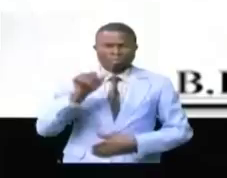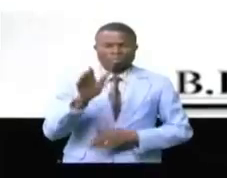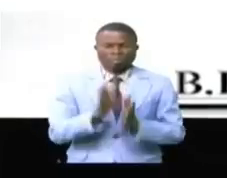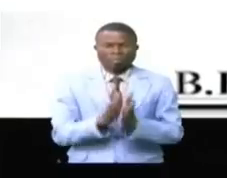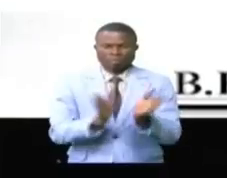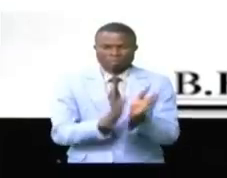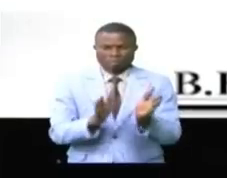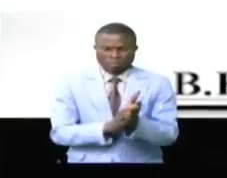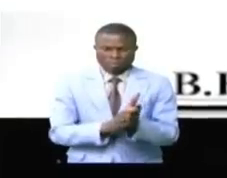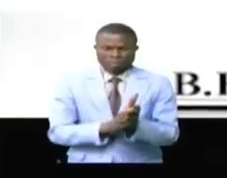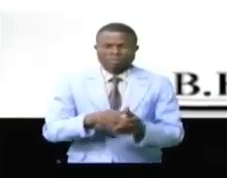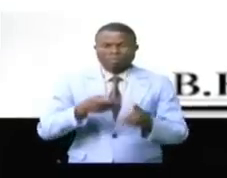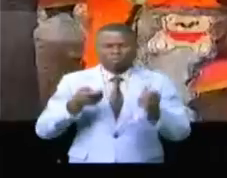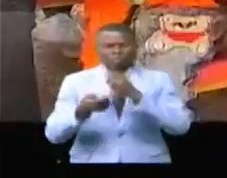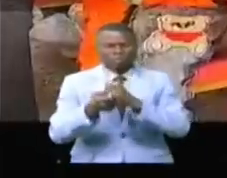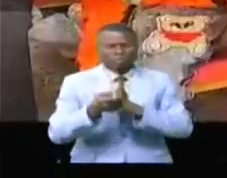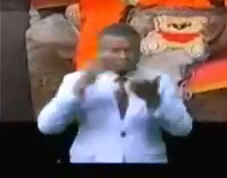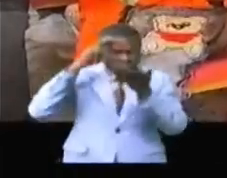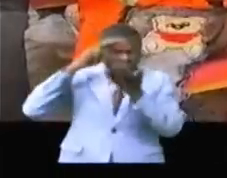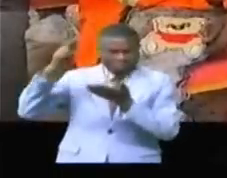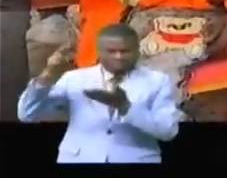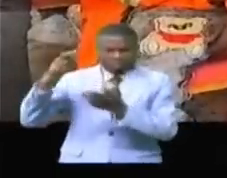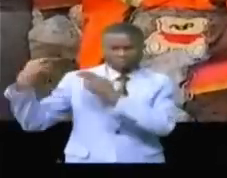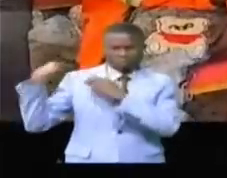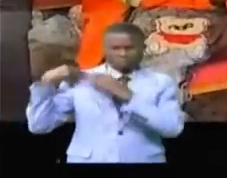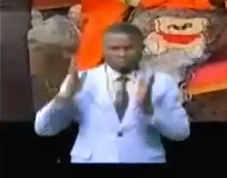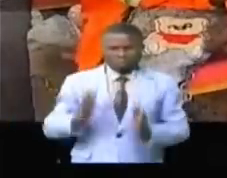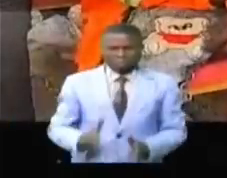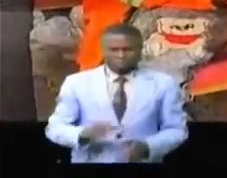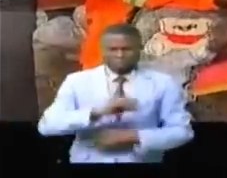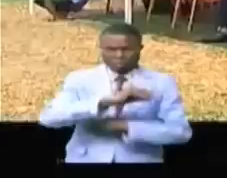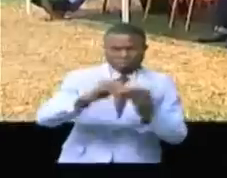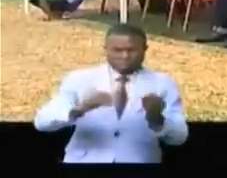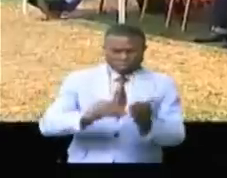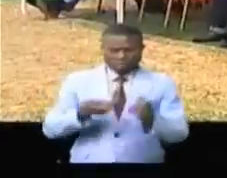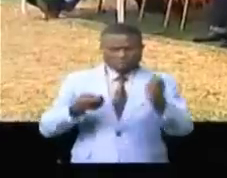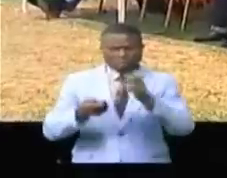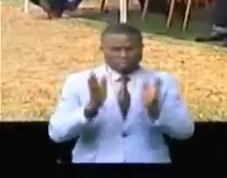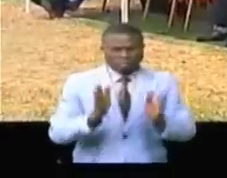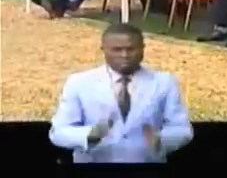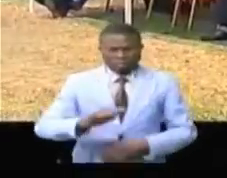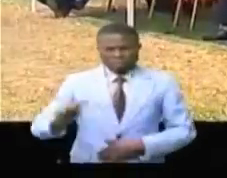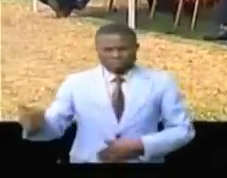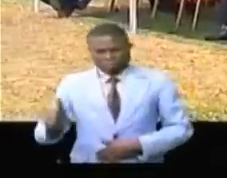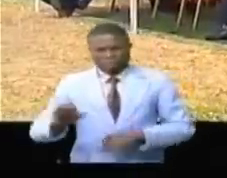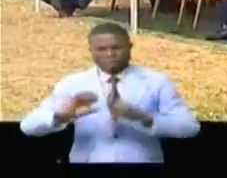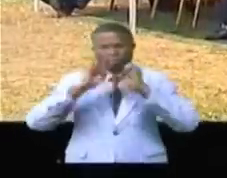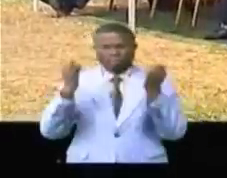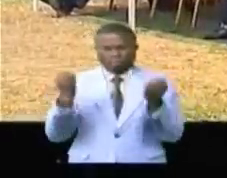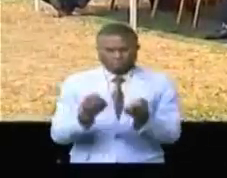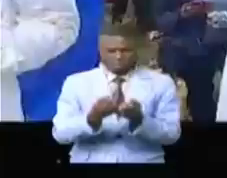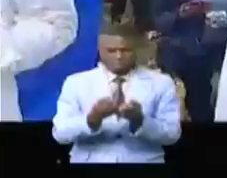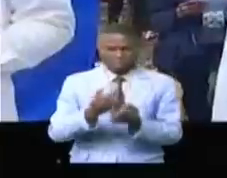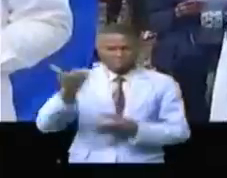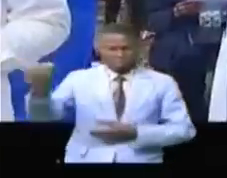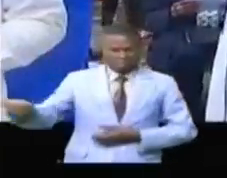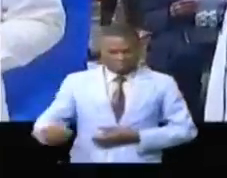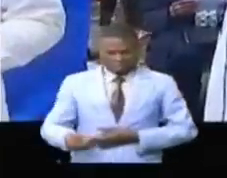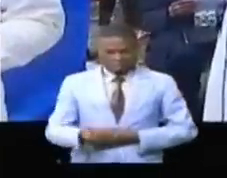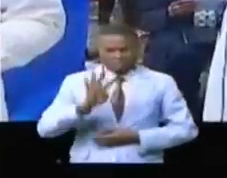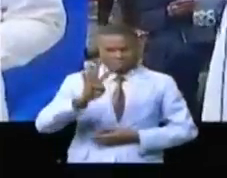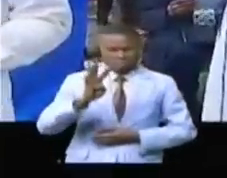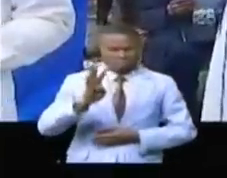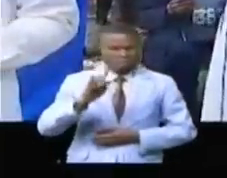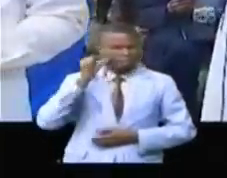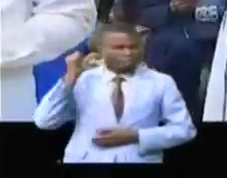l'école de criminologie de l'UNIKIN et responsable du centre de criminologie et pathologie sociale, a procédé ce jeudi 7